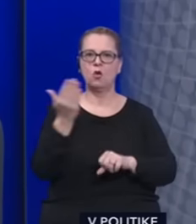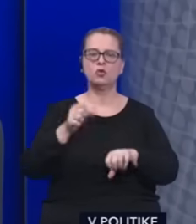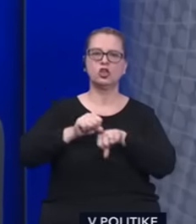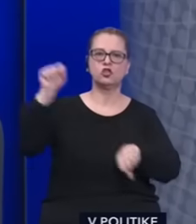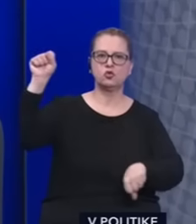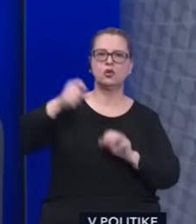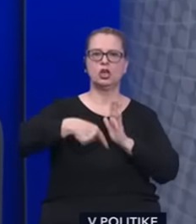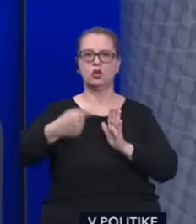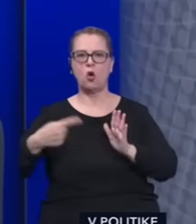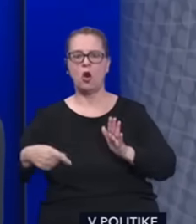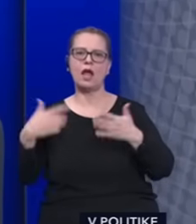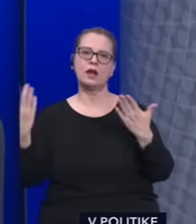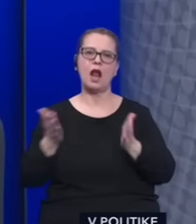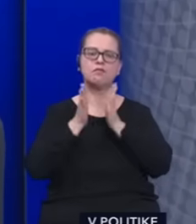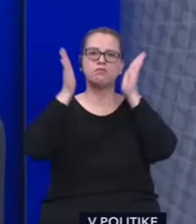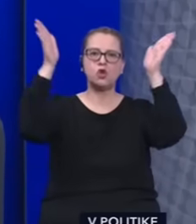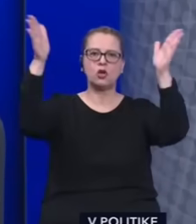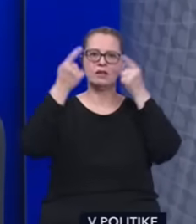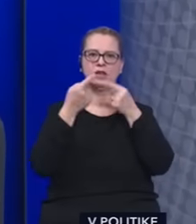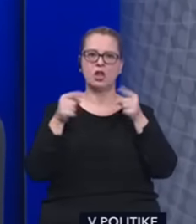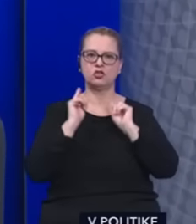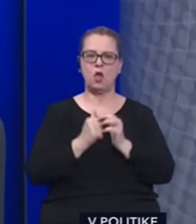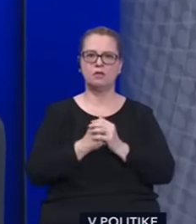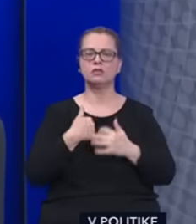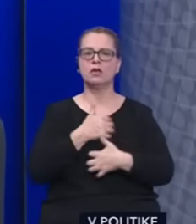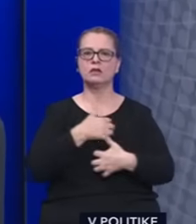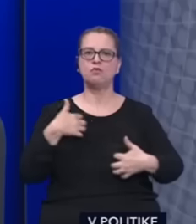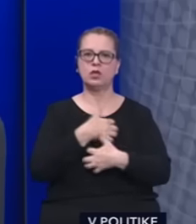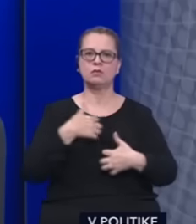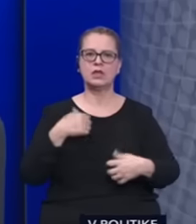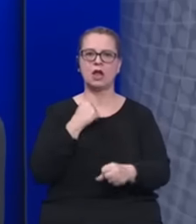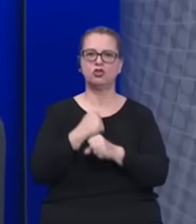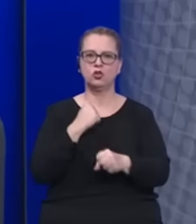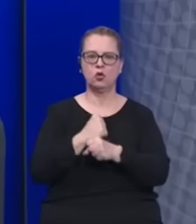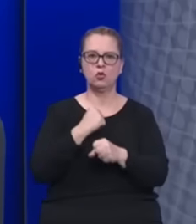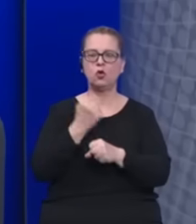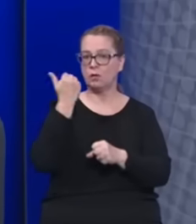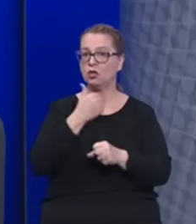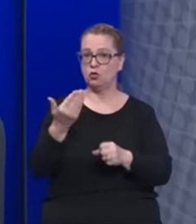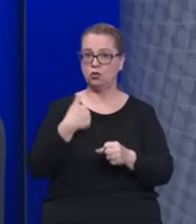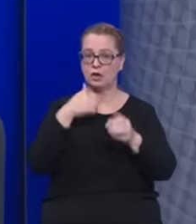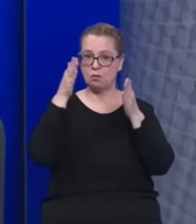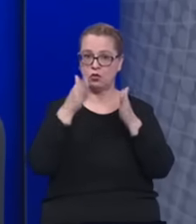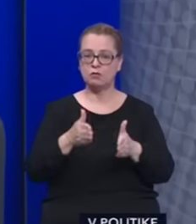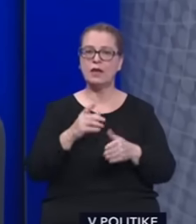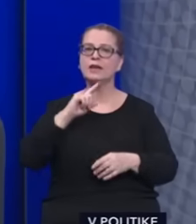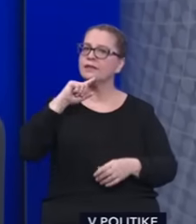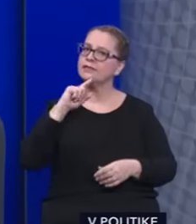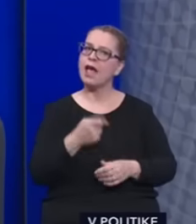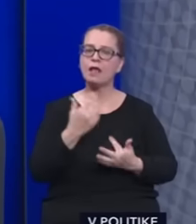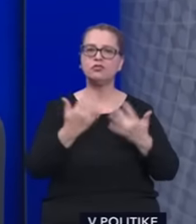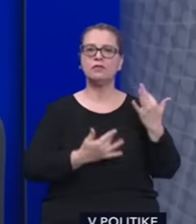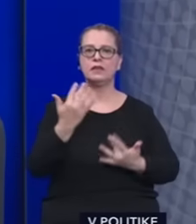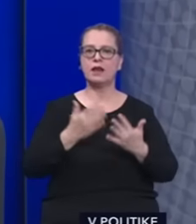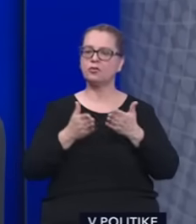Sulík, Kolár alebo Progresívne Slovensko. Budem sa snažiť urobiť, ak nám ľudia dajú dôveru, najlepší výsledok